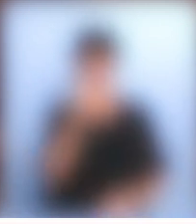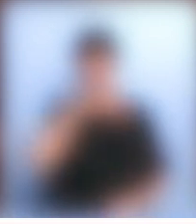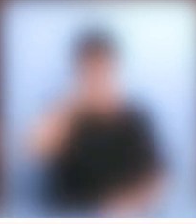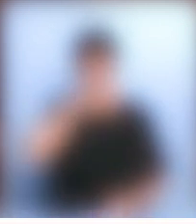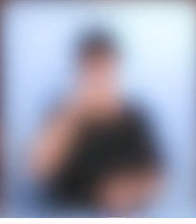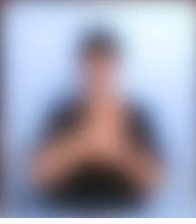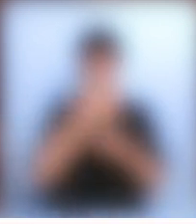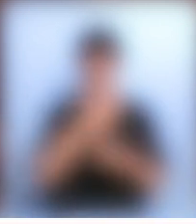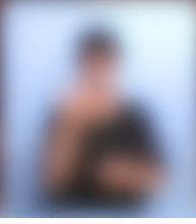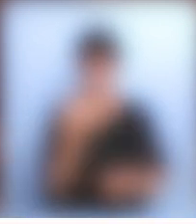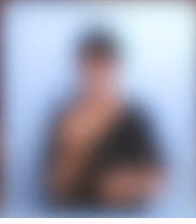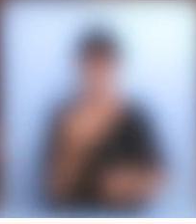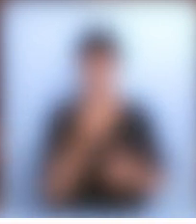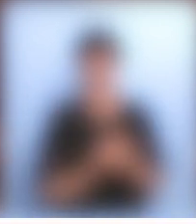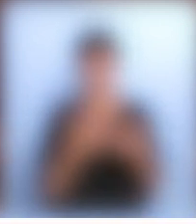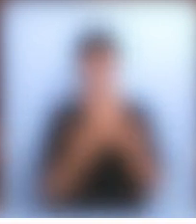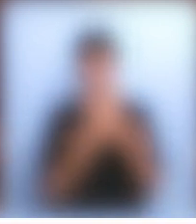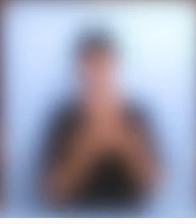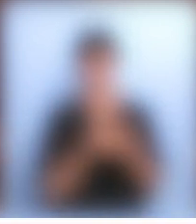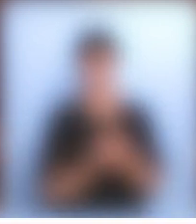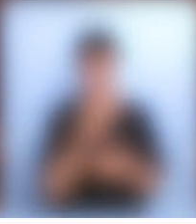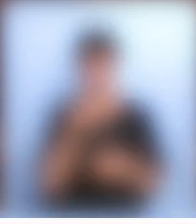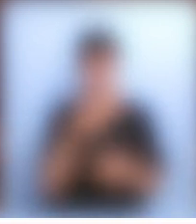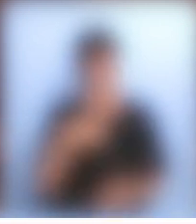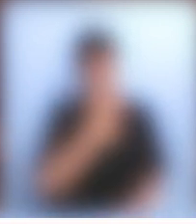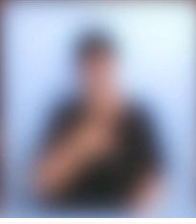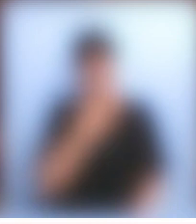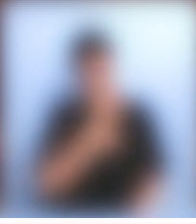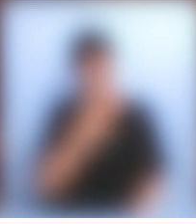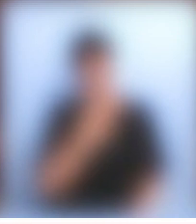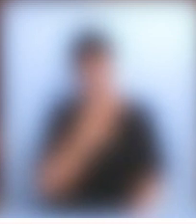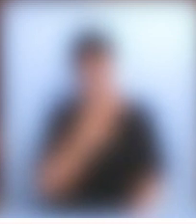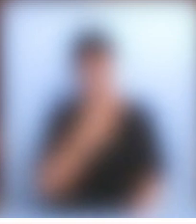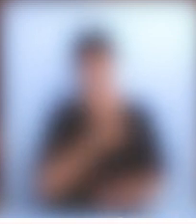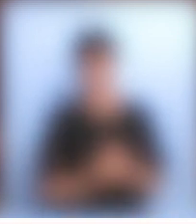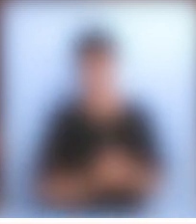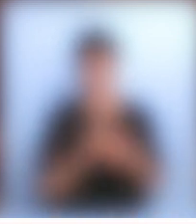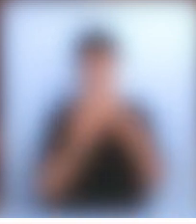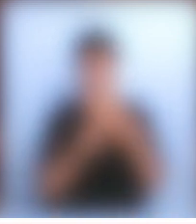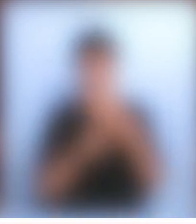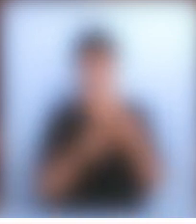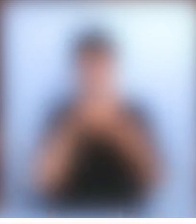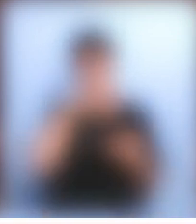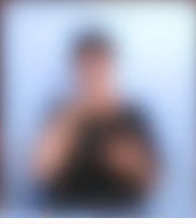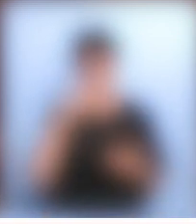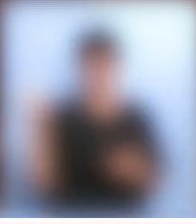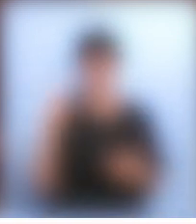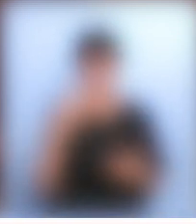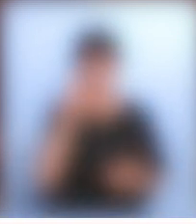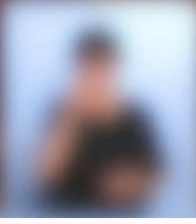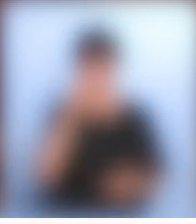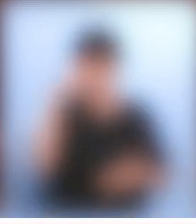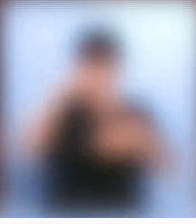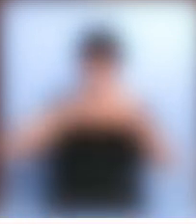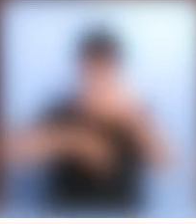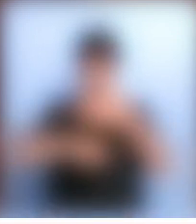衡工量值方面嚟講咧，係好大疑問，值唔值得咧？第二咧，如果你係再深層次啲做